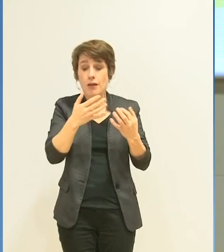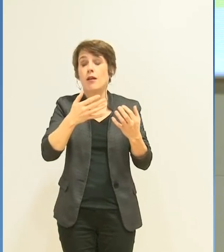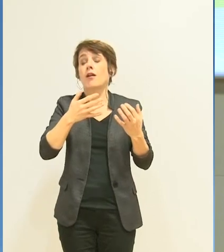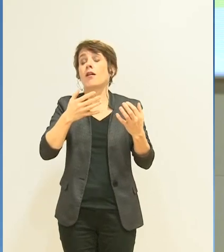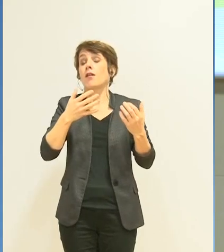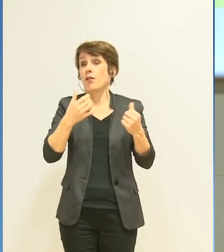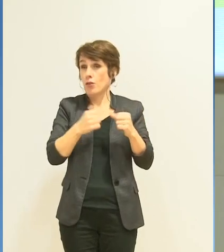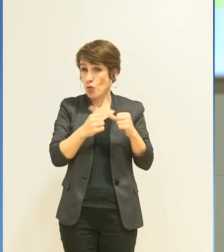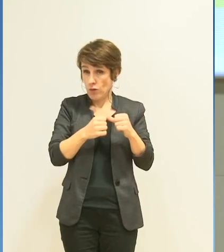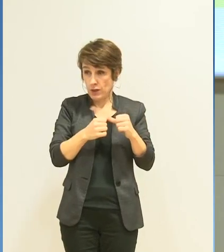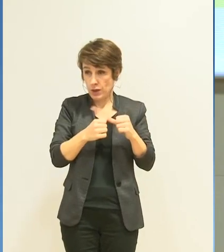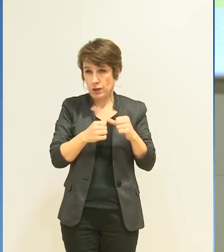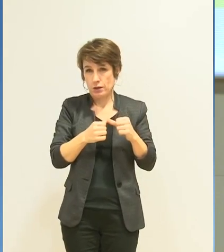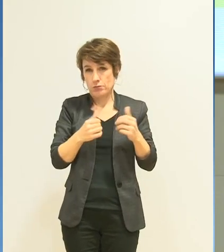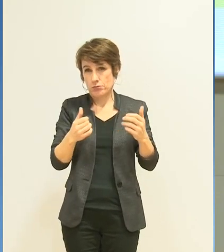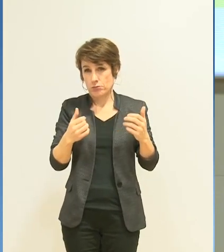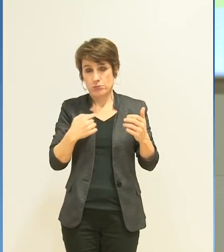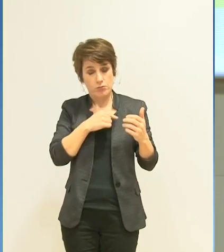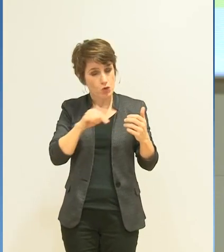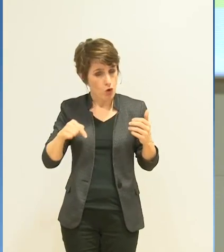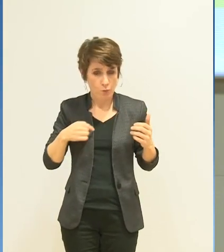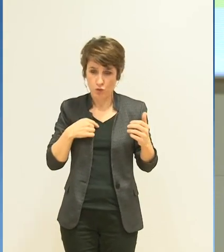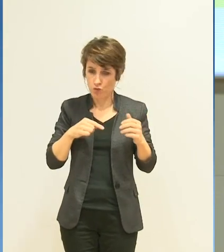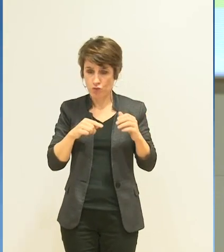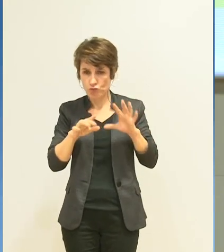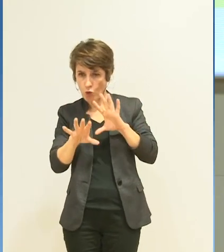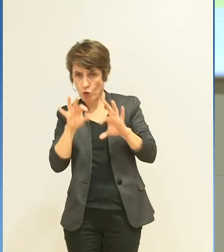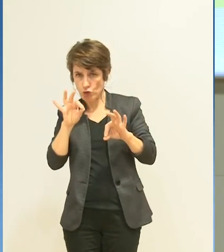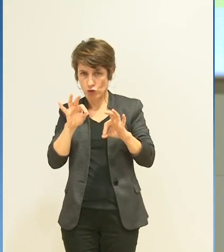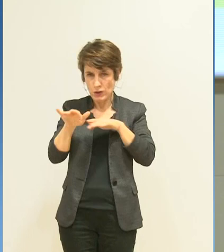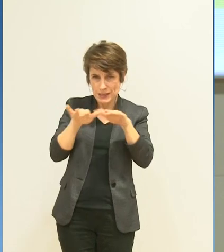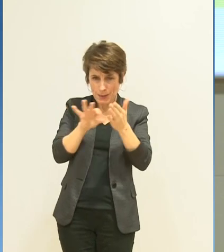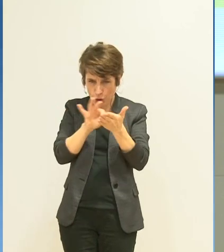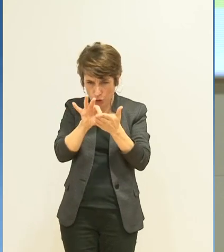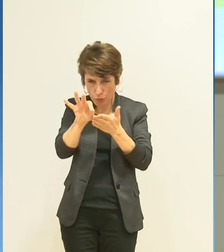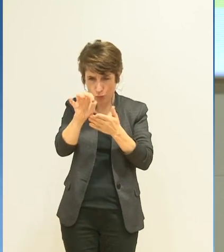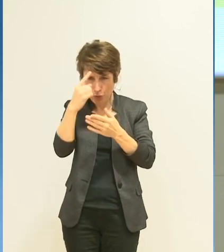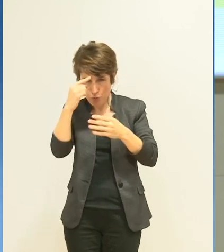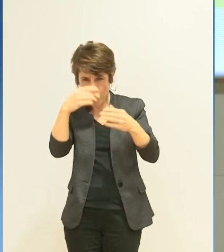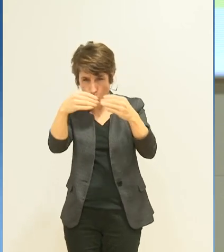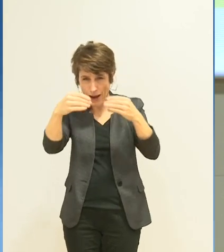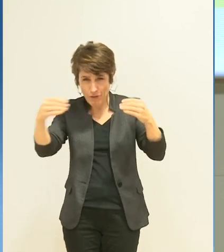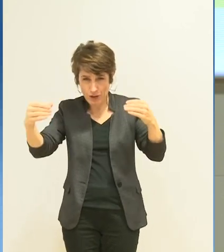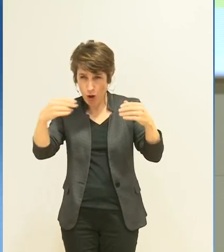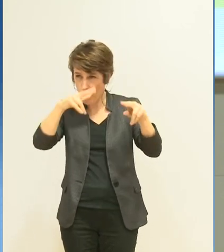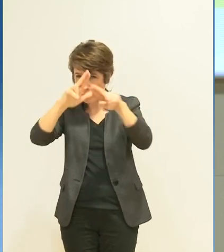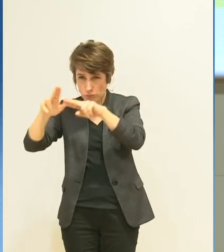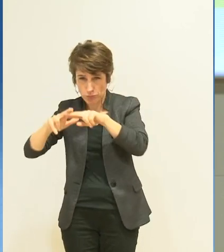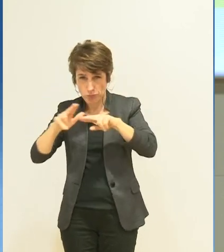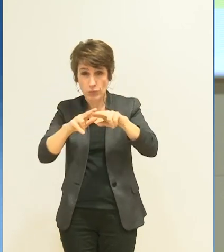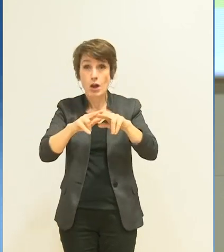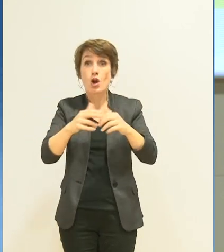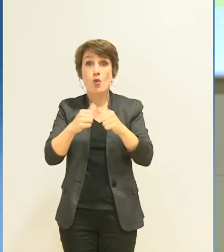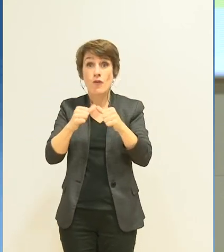ici dans cette rénovation de la villeneuve un parti pris au contraire justement de s'appuyer sur les qualités du